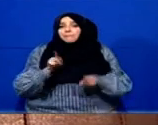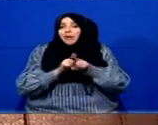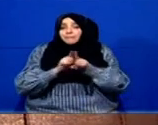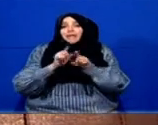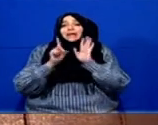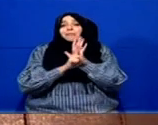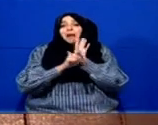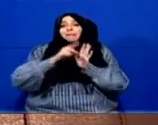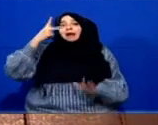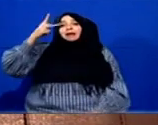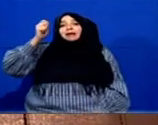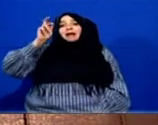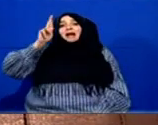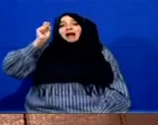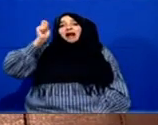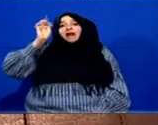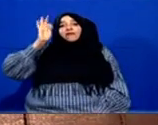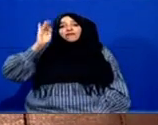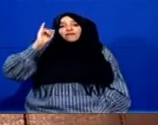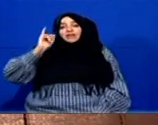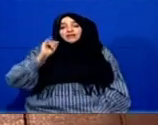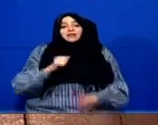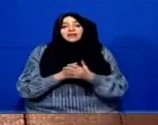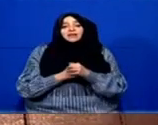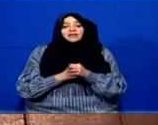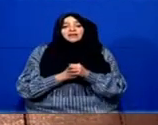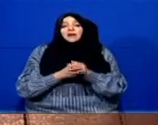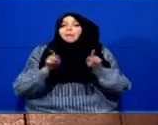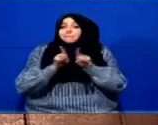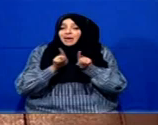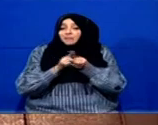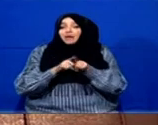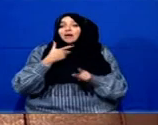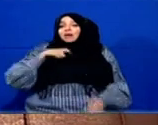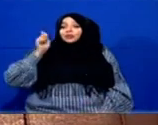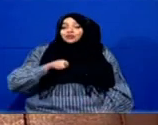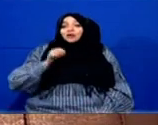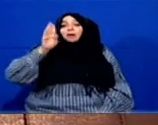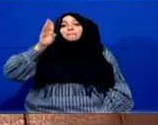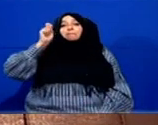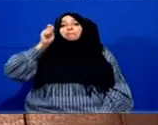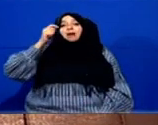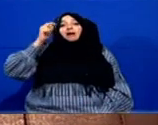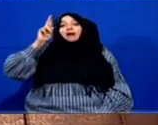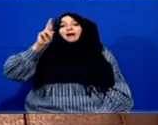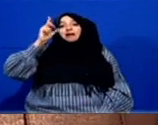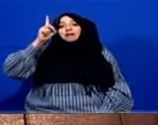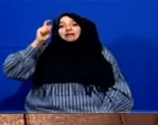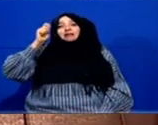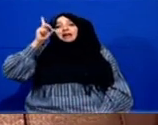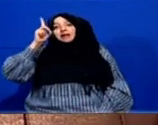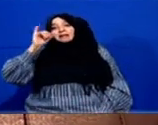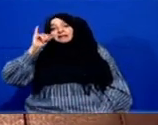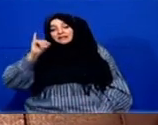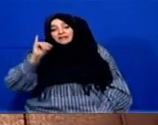وصاحب الذخيره والقاضي عبد الوهاب البغدادي صاحبه